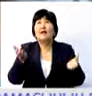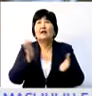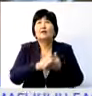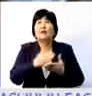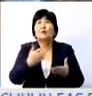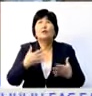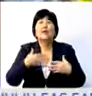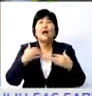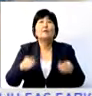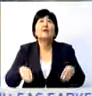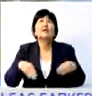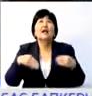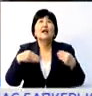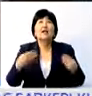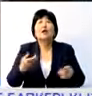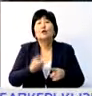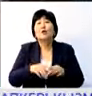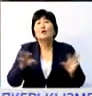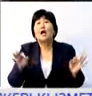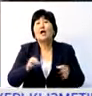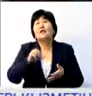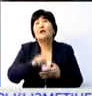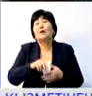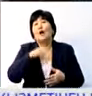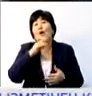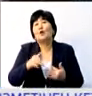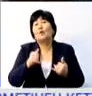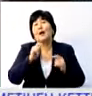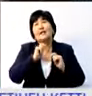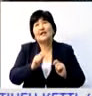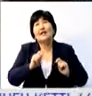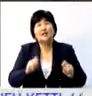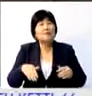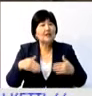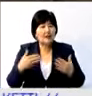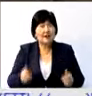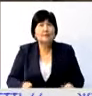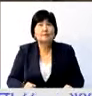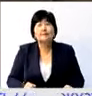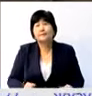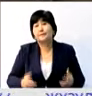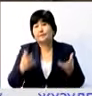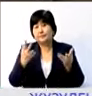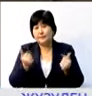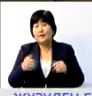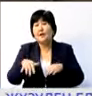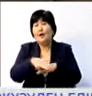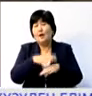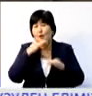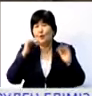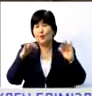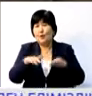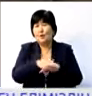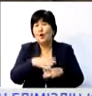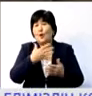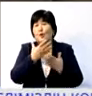оларға өз аманаттарын табыстады. Сондай-ақ ансамбль мүшелеріне құрмет көрсетіліп, сый-сияпаттар табысталды. Әрине, халық деген қанша маржиналды, халық